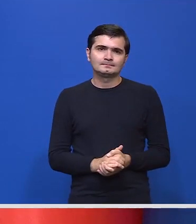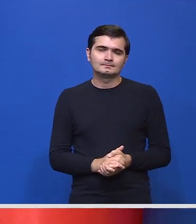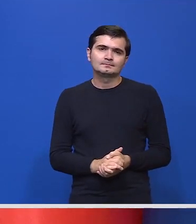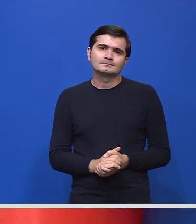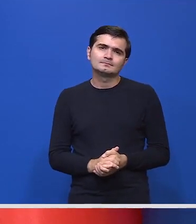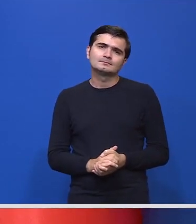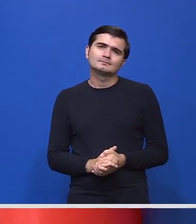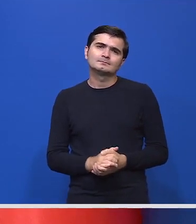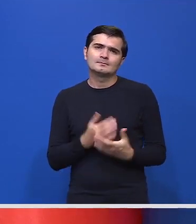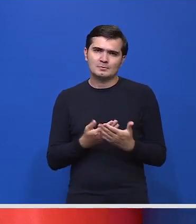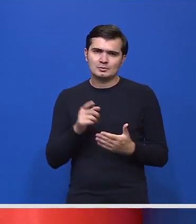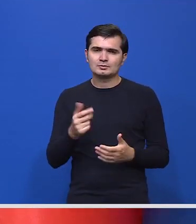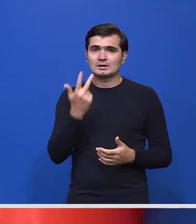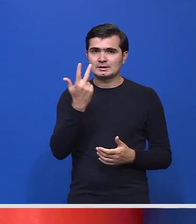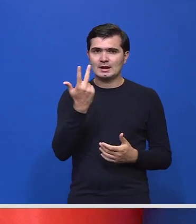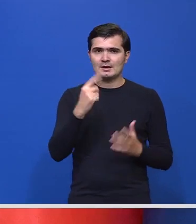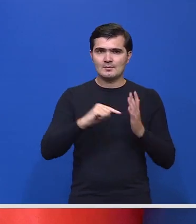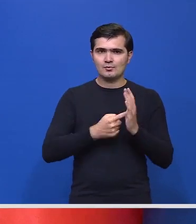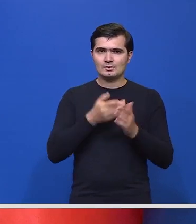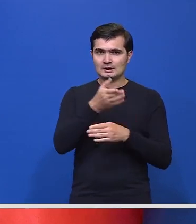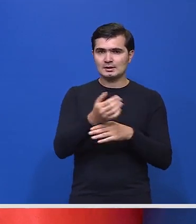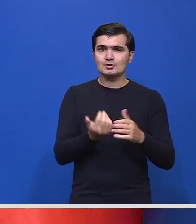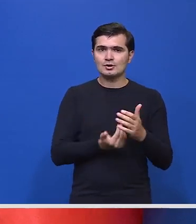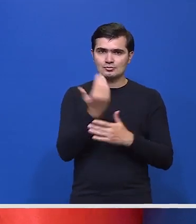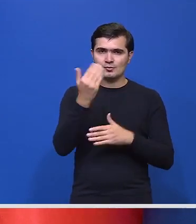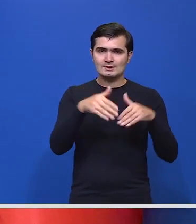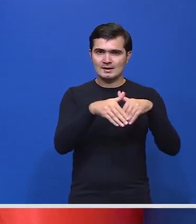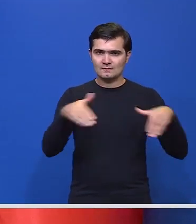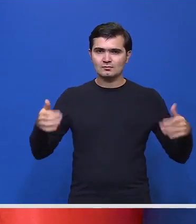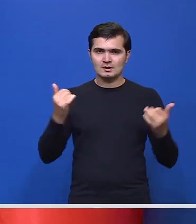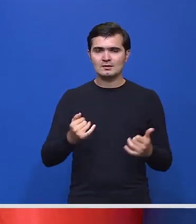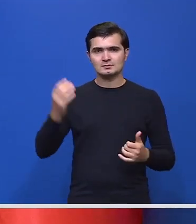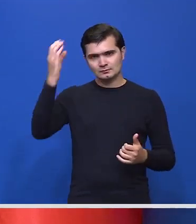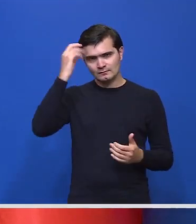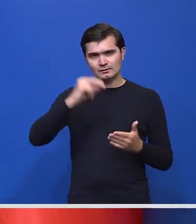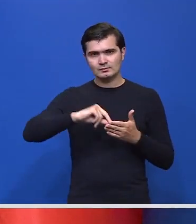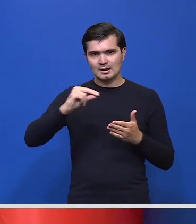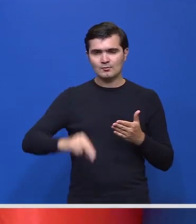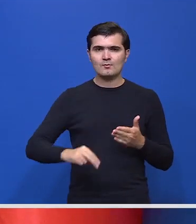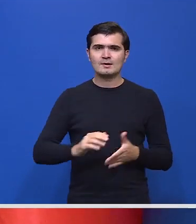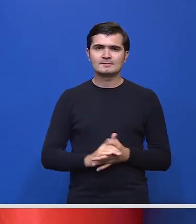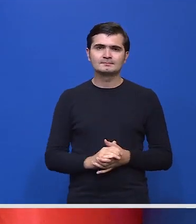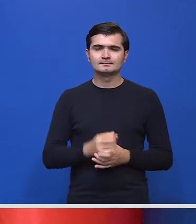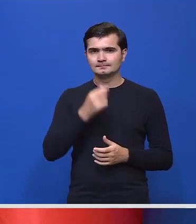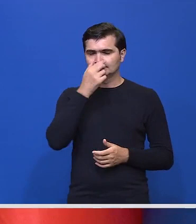atare, cele 3 noi puncte de trecere a frontierei pe care astăzi guvernul le-a aprobat,